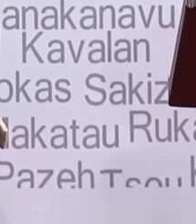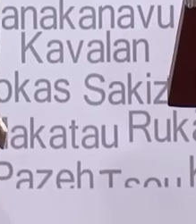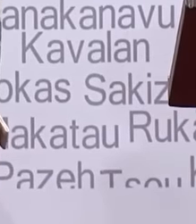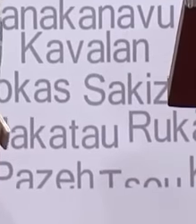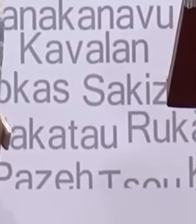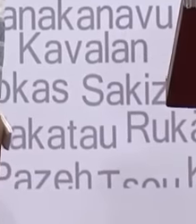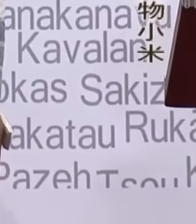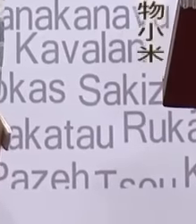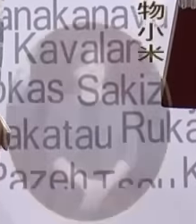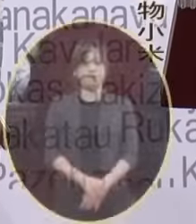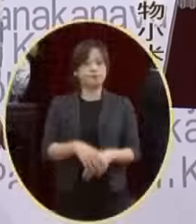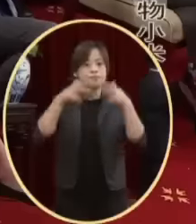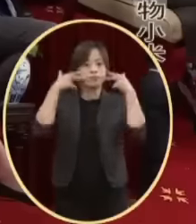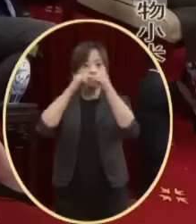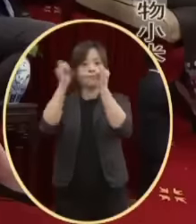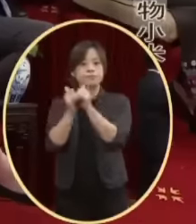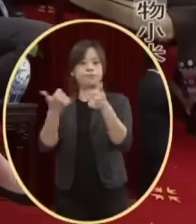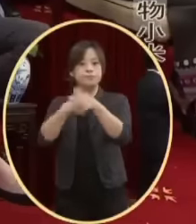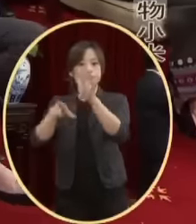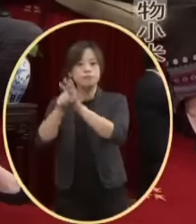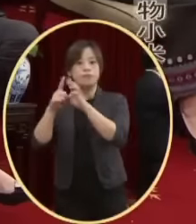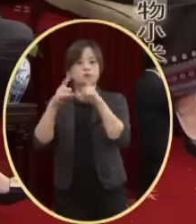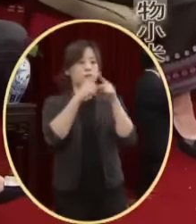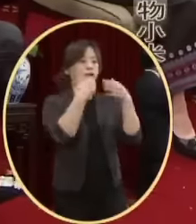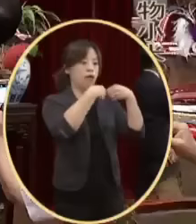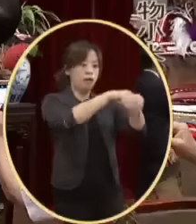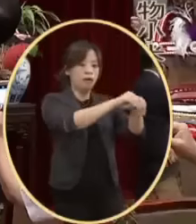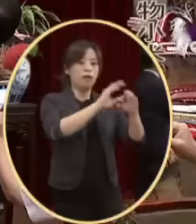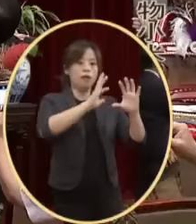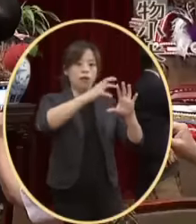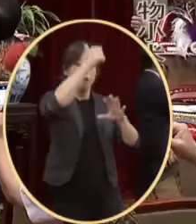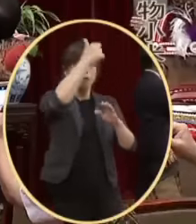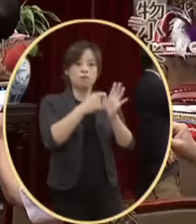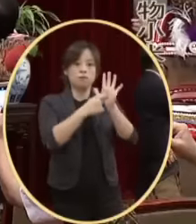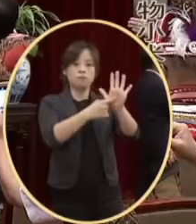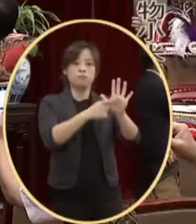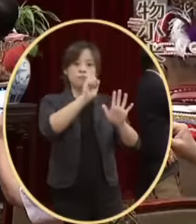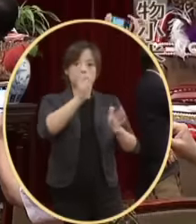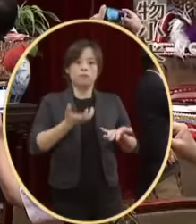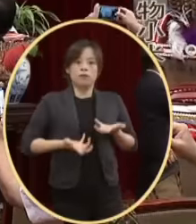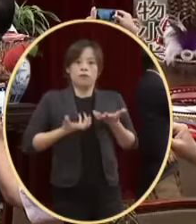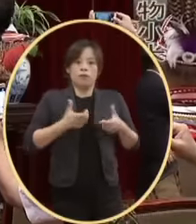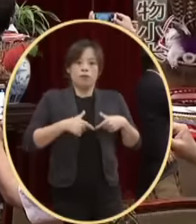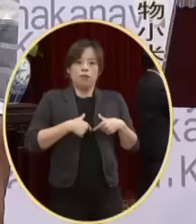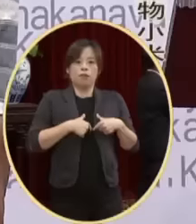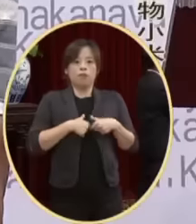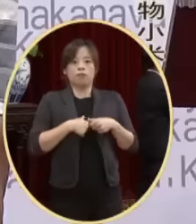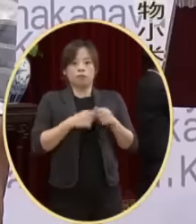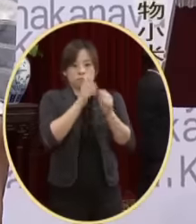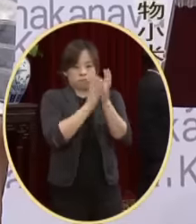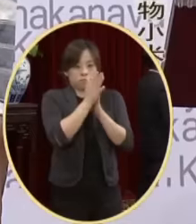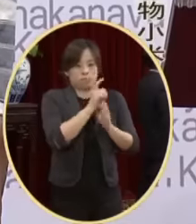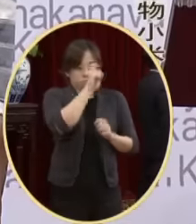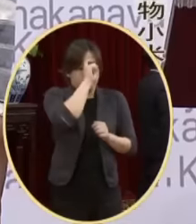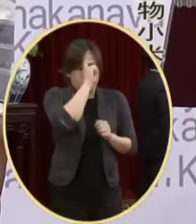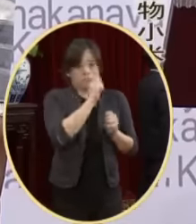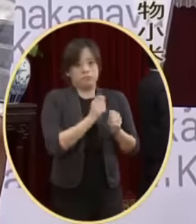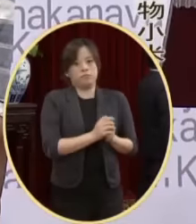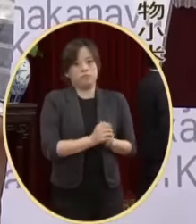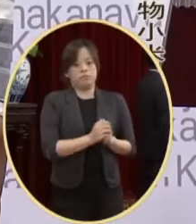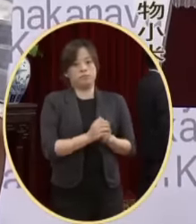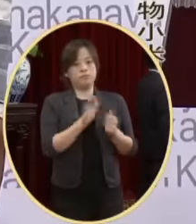去。 原住民族代表回赠小米，象征各族共同期许政府落